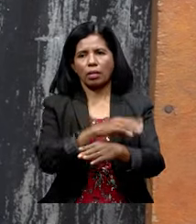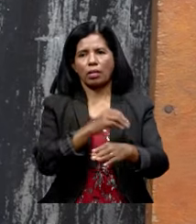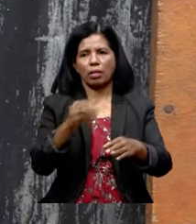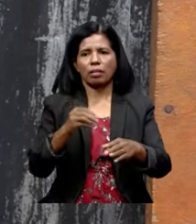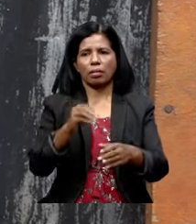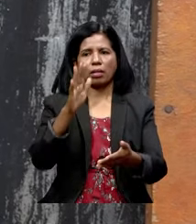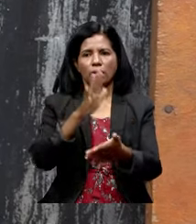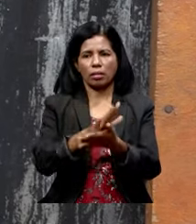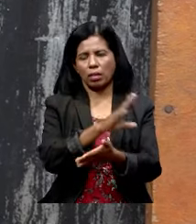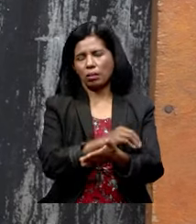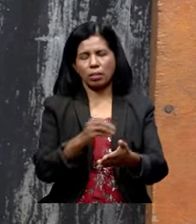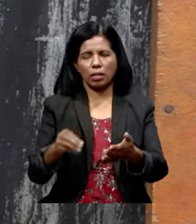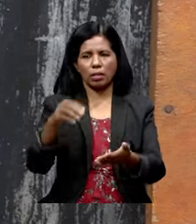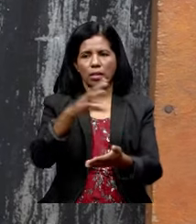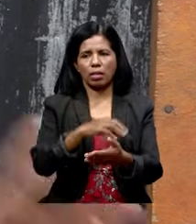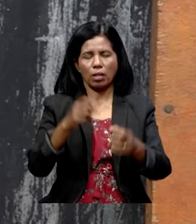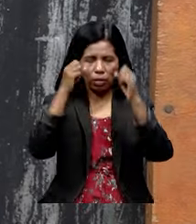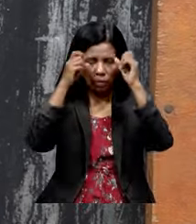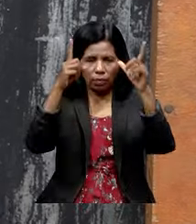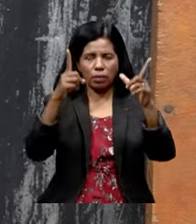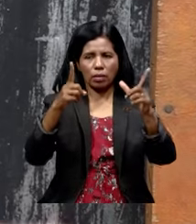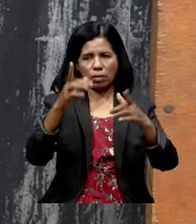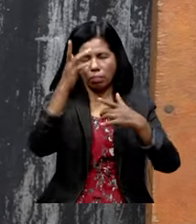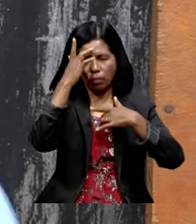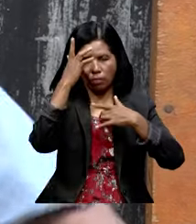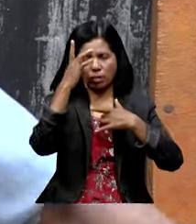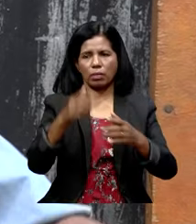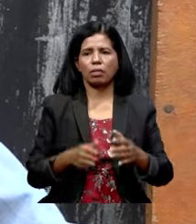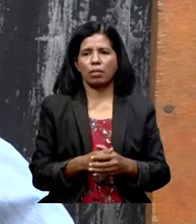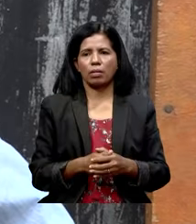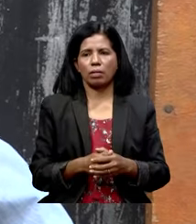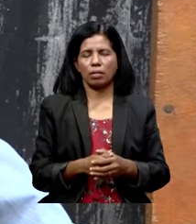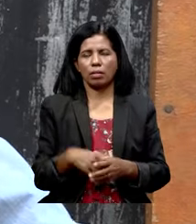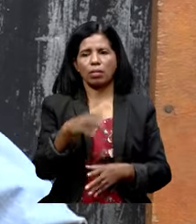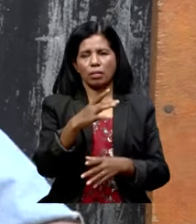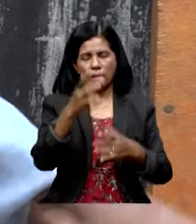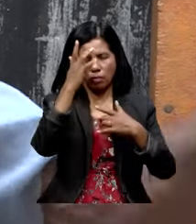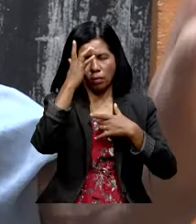sama buat rumah ka sa derpinti tiba-tiba ni mors ni saya